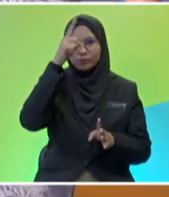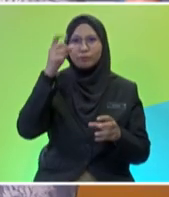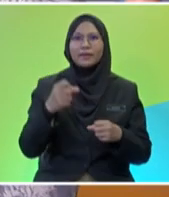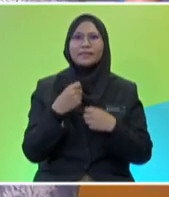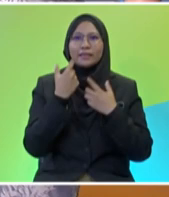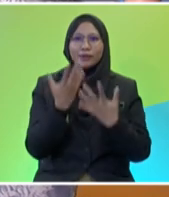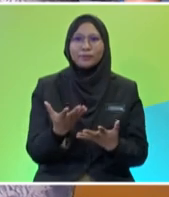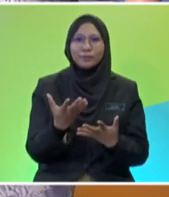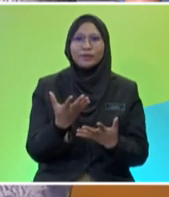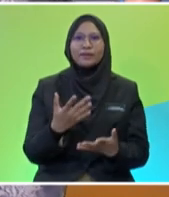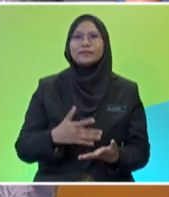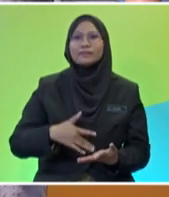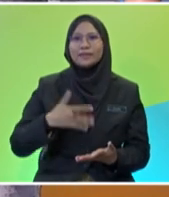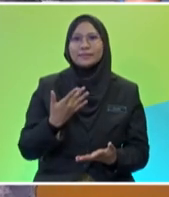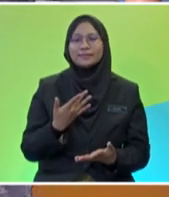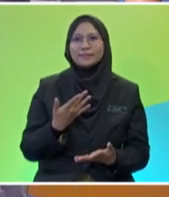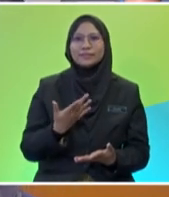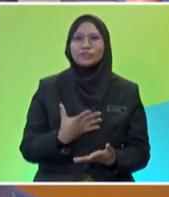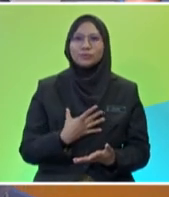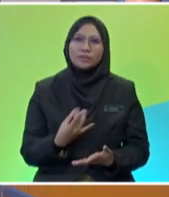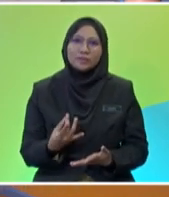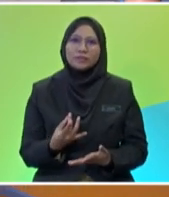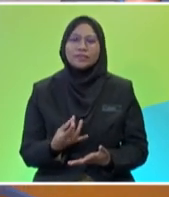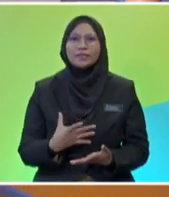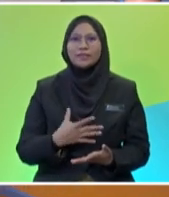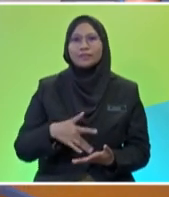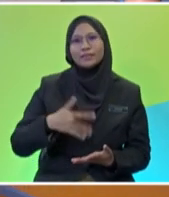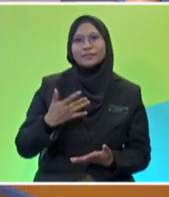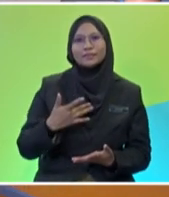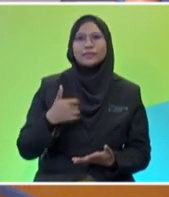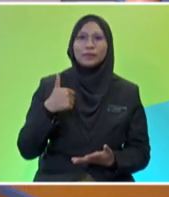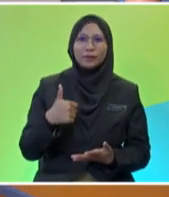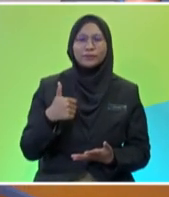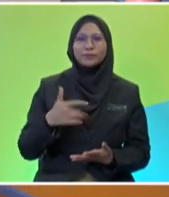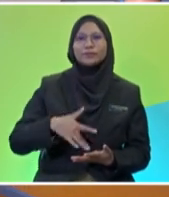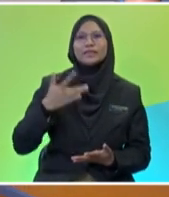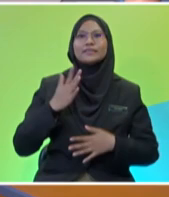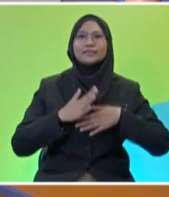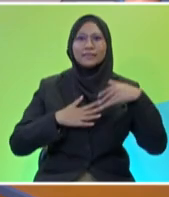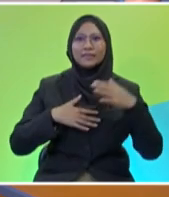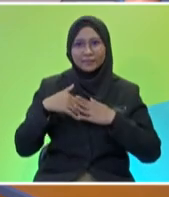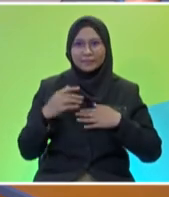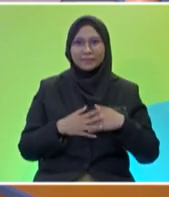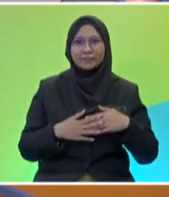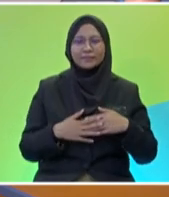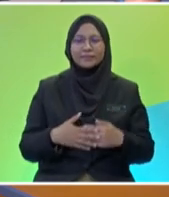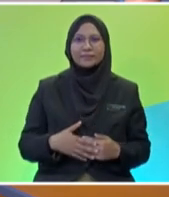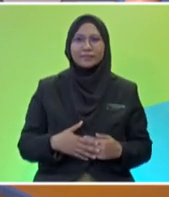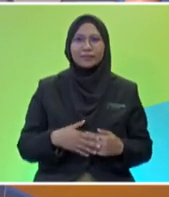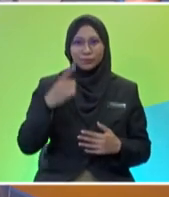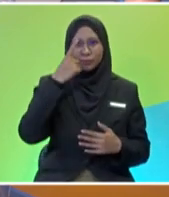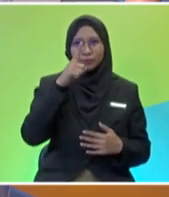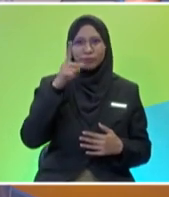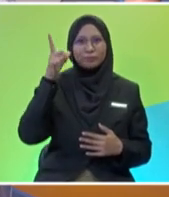beberapa kriteria tidak semua ya mungkin beberapa kriteria yang mereka untuk melihat